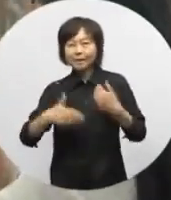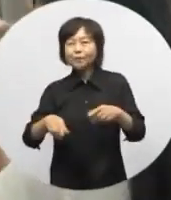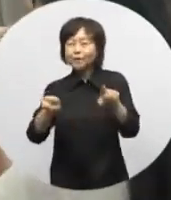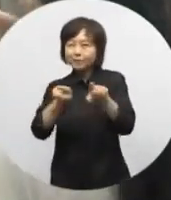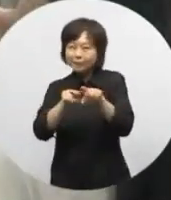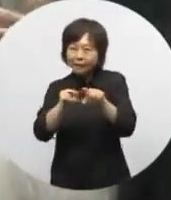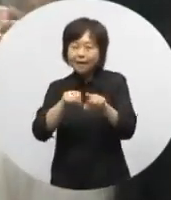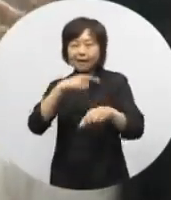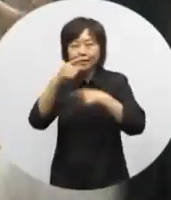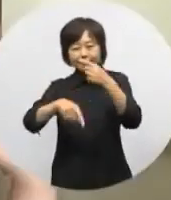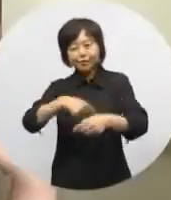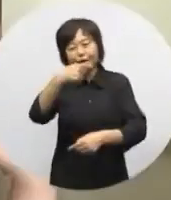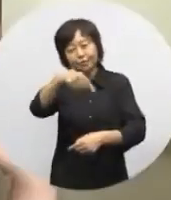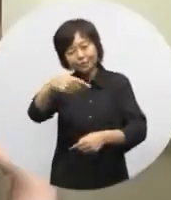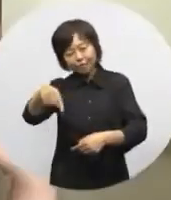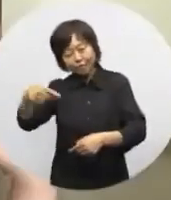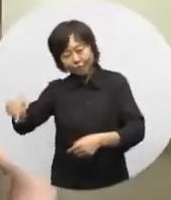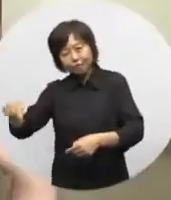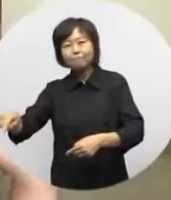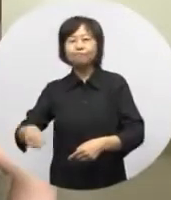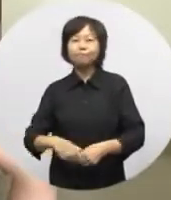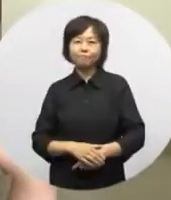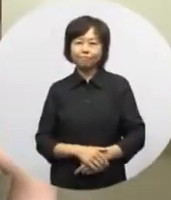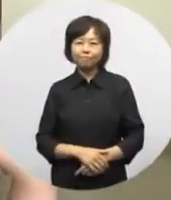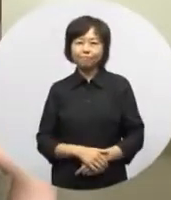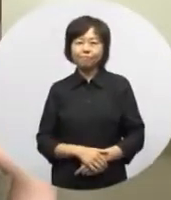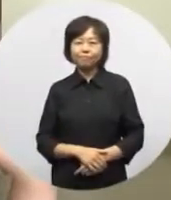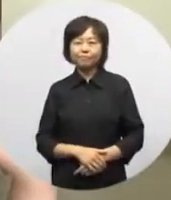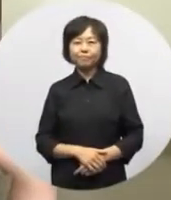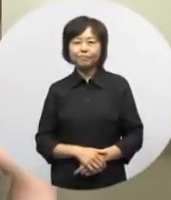みながら手話を指導しました。